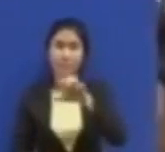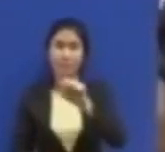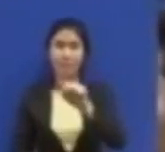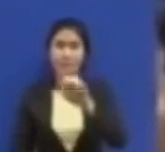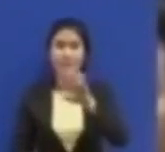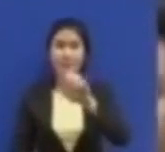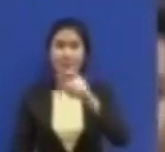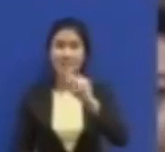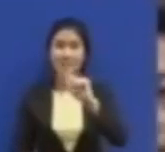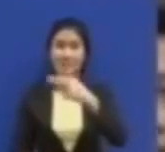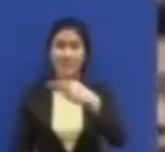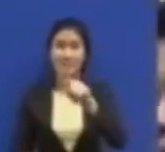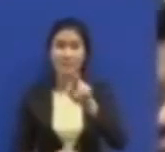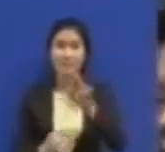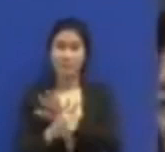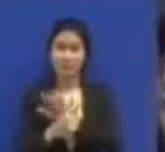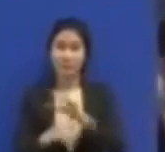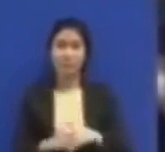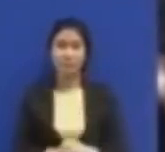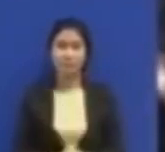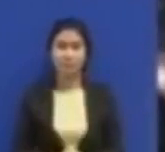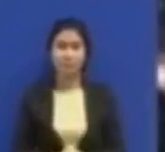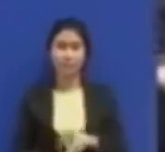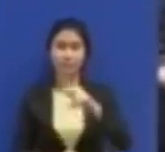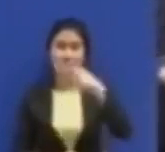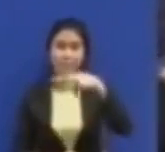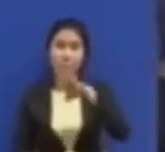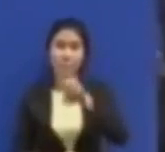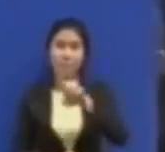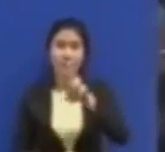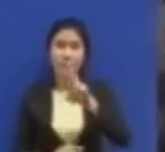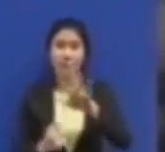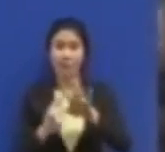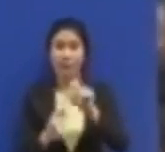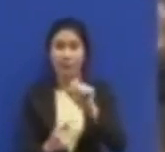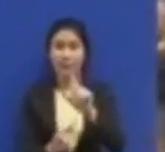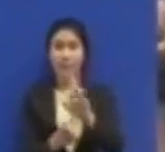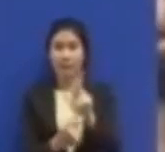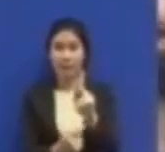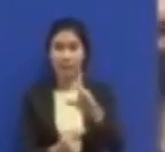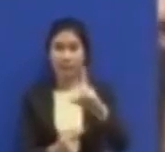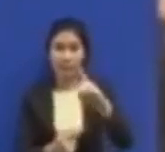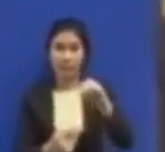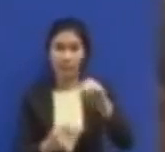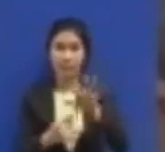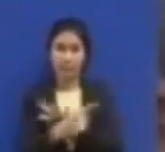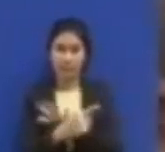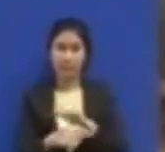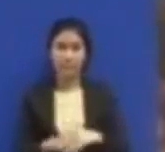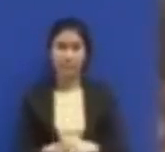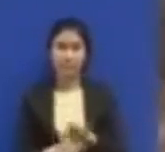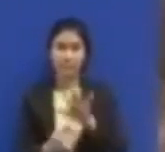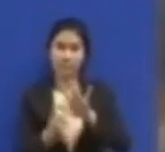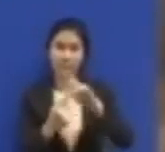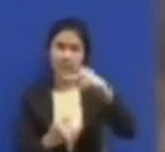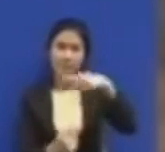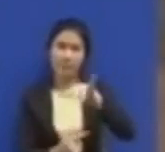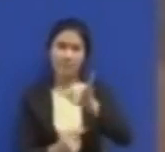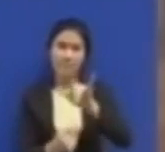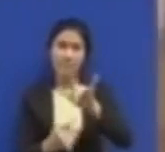าร129นายพีรศักดิ์พอจิต130นางเพ็ญพักสีท